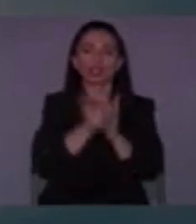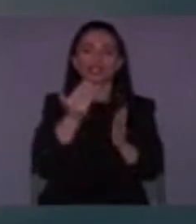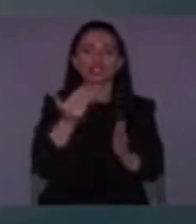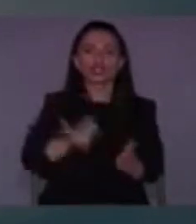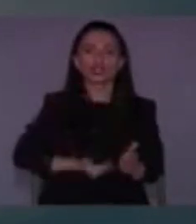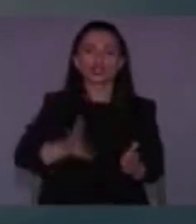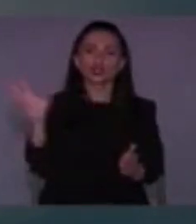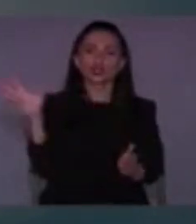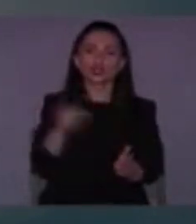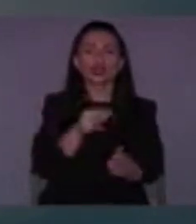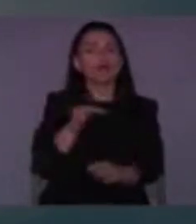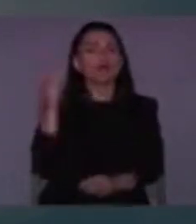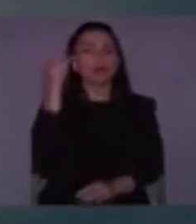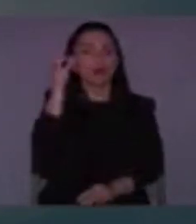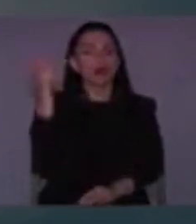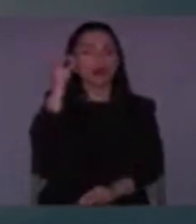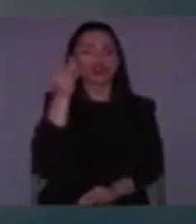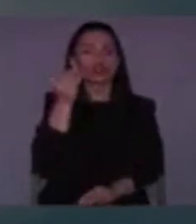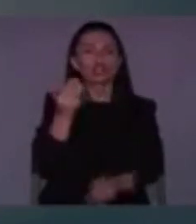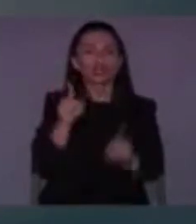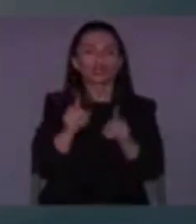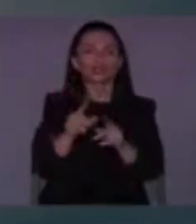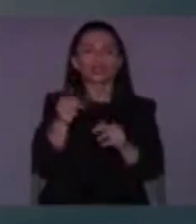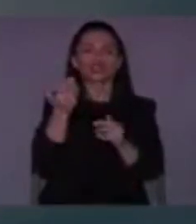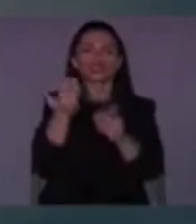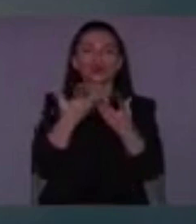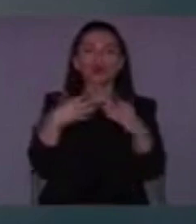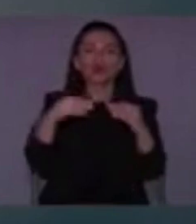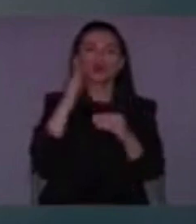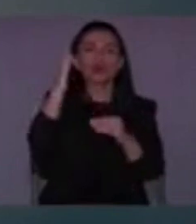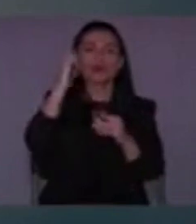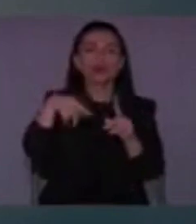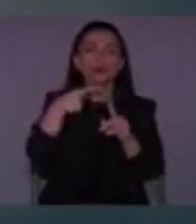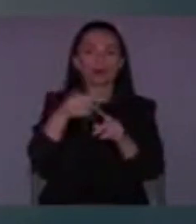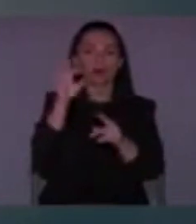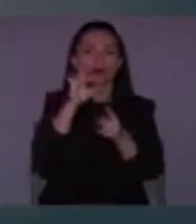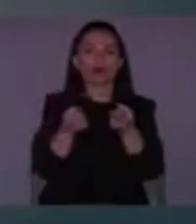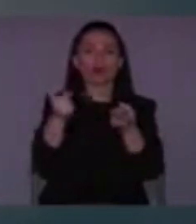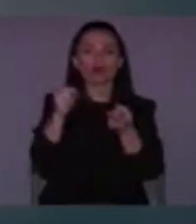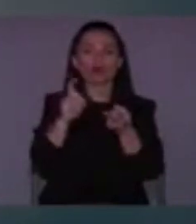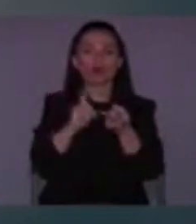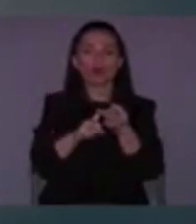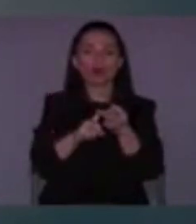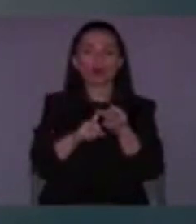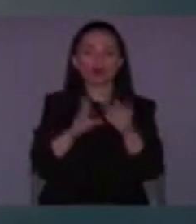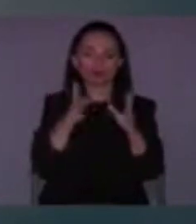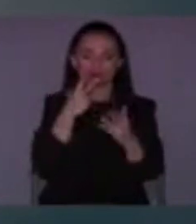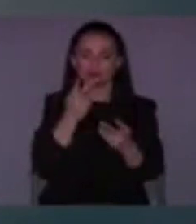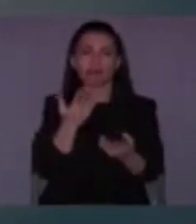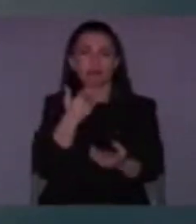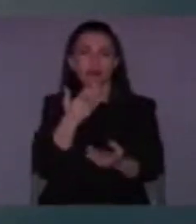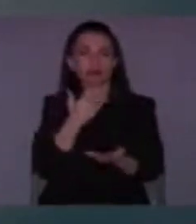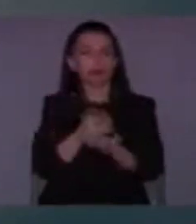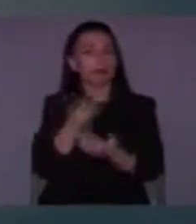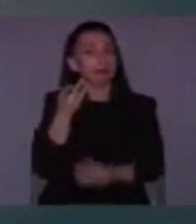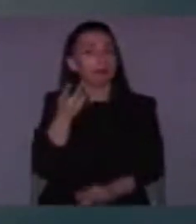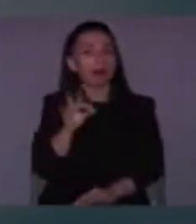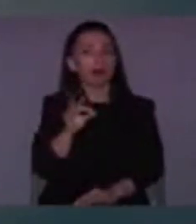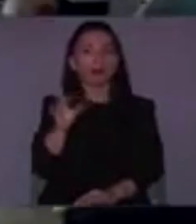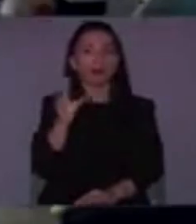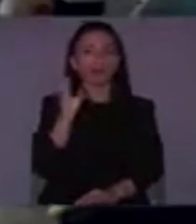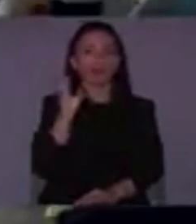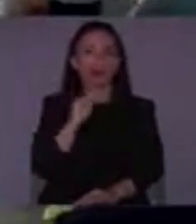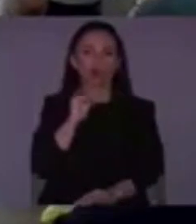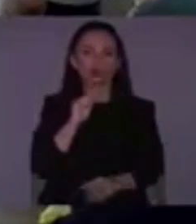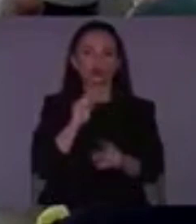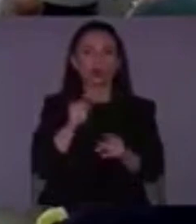ცხოვრება, შენი მოგონებები, შენი და შენი ოჯახის მომავალი უკავშირდება, ბუნებრივი და მარტივია. მაგრამ როდესაც